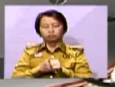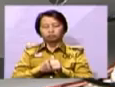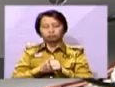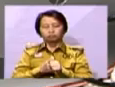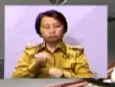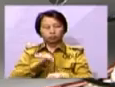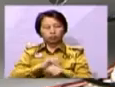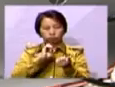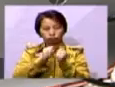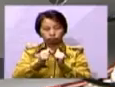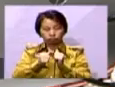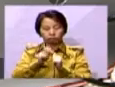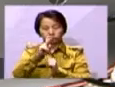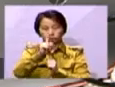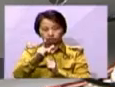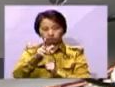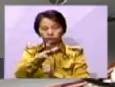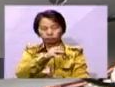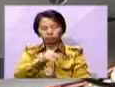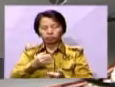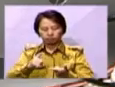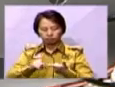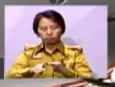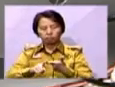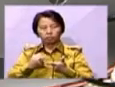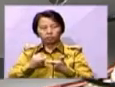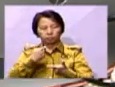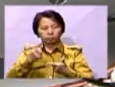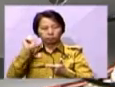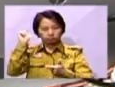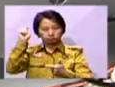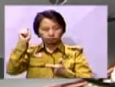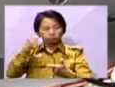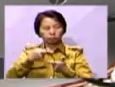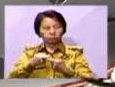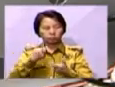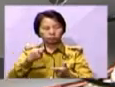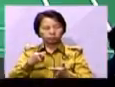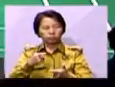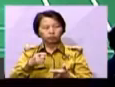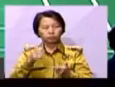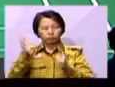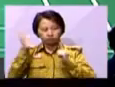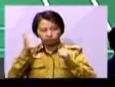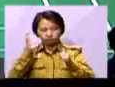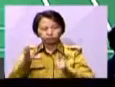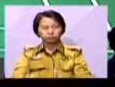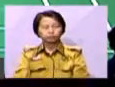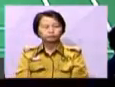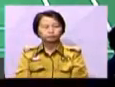di Sukan SEA. Pingat perak turut menjadi milik atlet negara Sonia Chia.